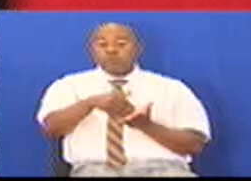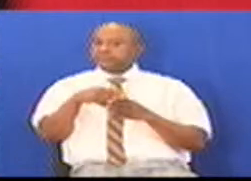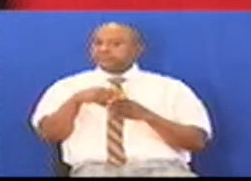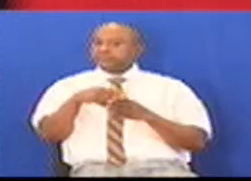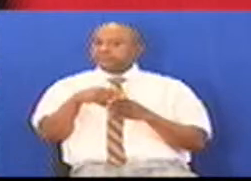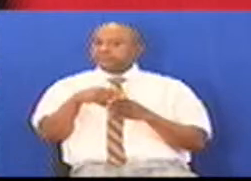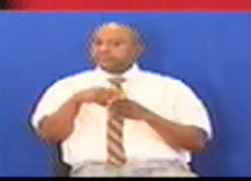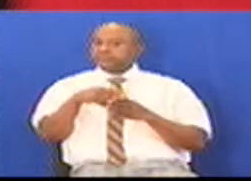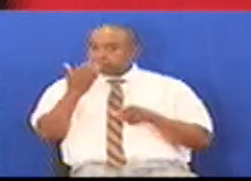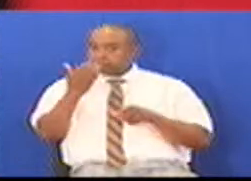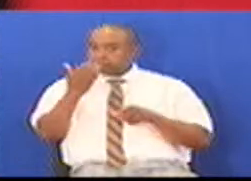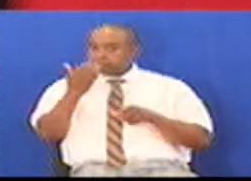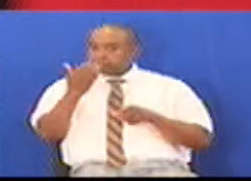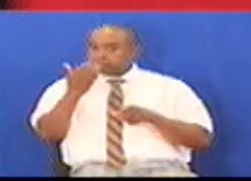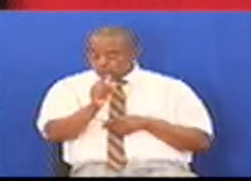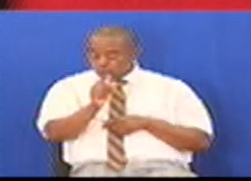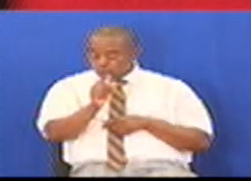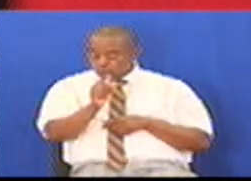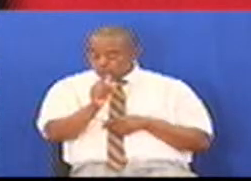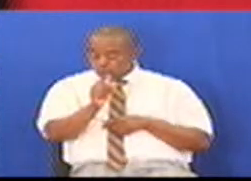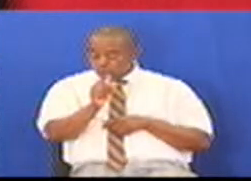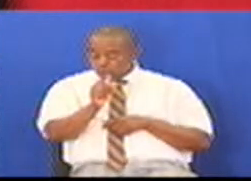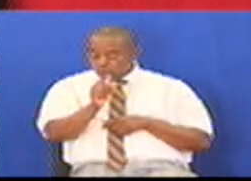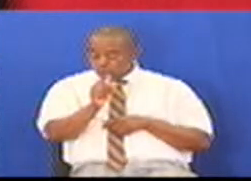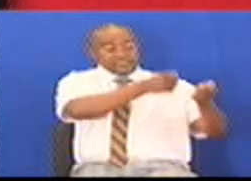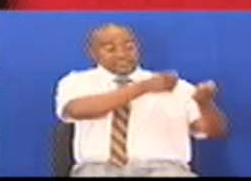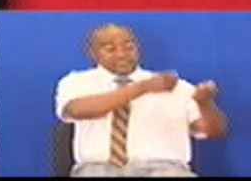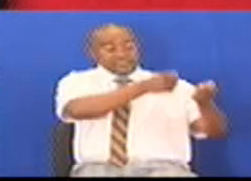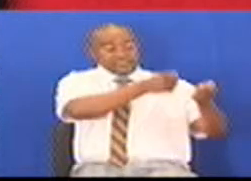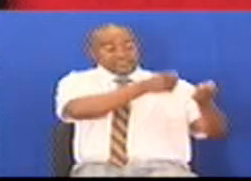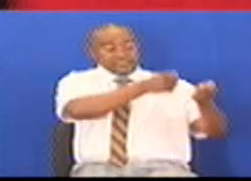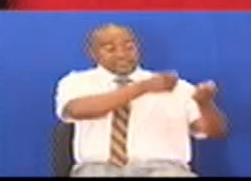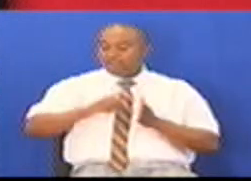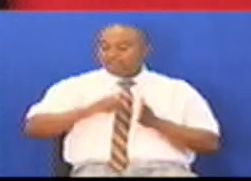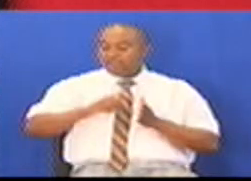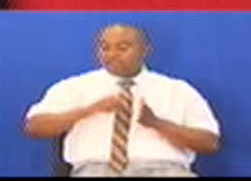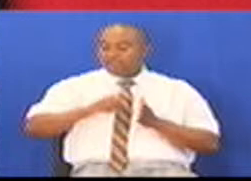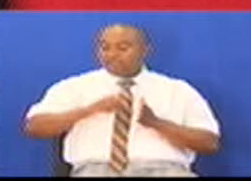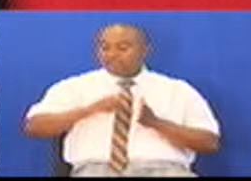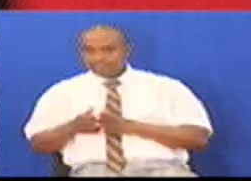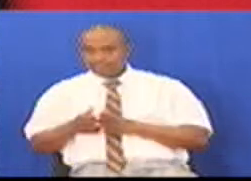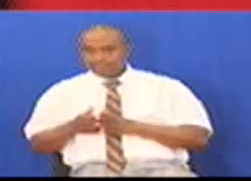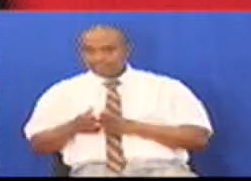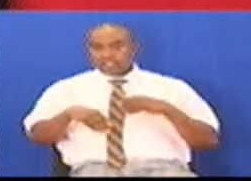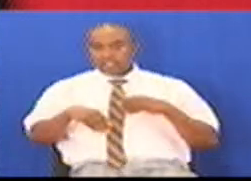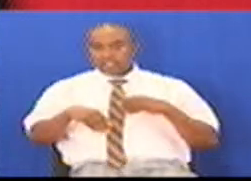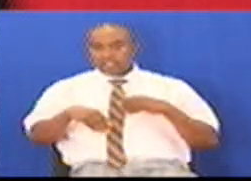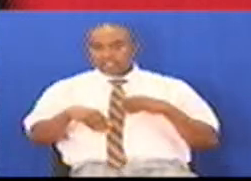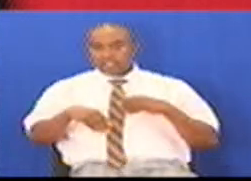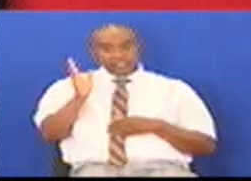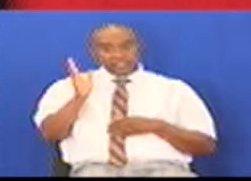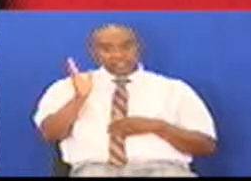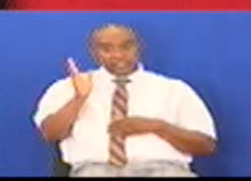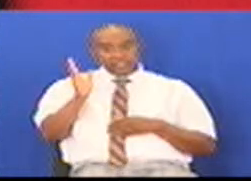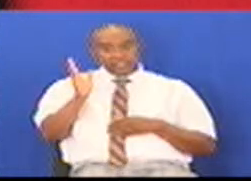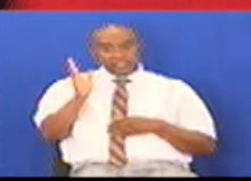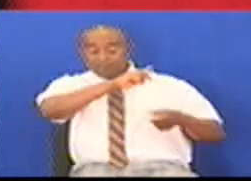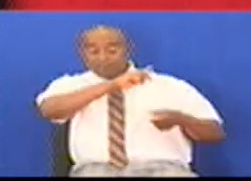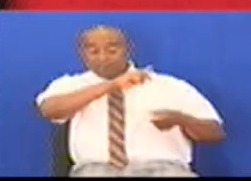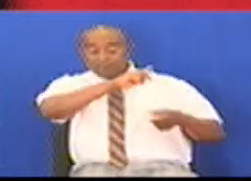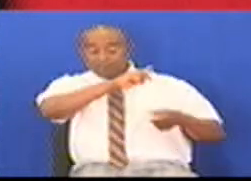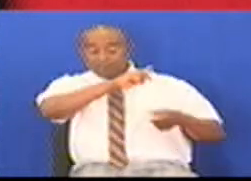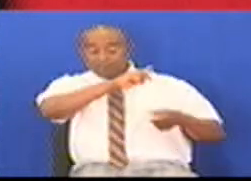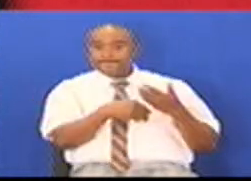kazi viwandani na mashambani. Kamati inaendelea kuishauri serikali kufanya mabadiliko zaidi katika tax band ili ziendane